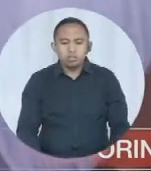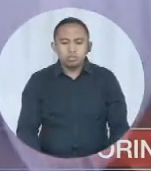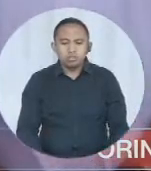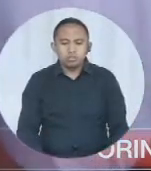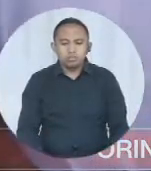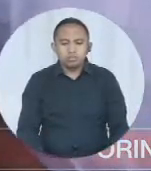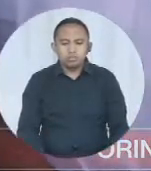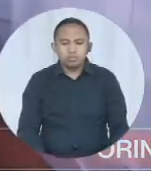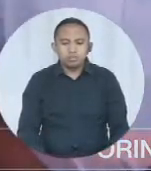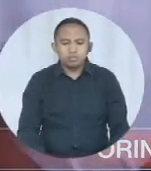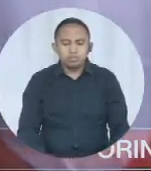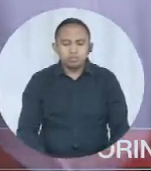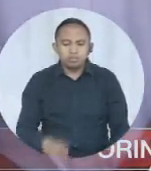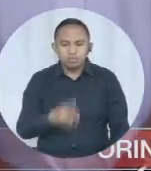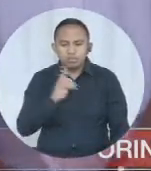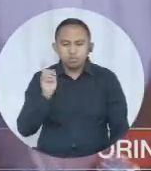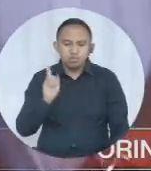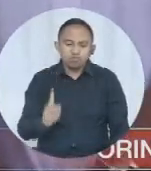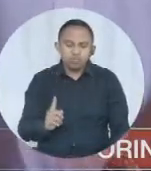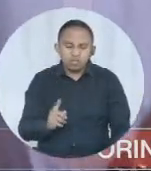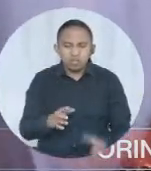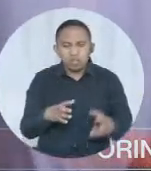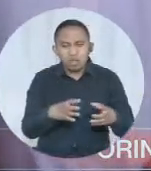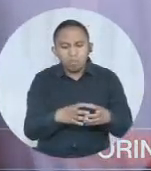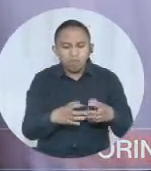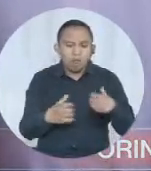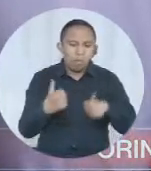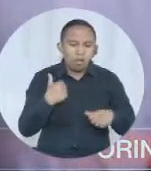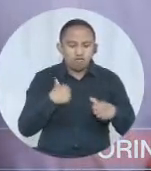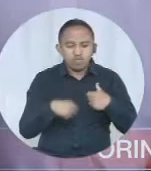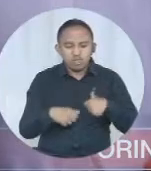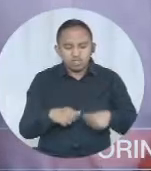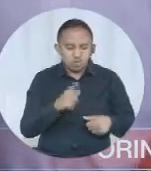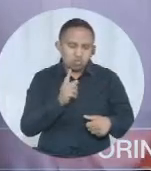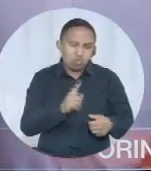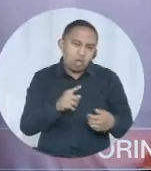iarahana amin'ireo kooperativa na nitantsaha mpamboly fary eto